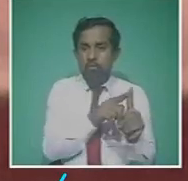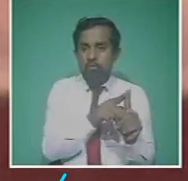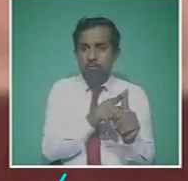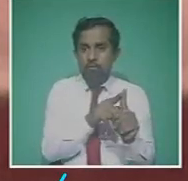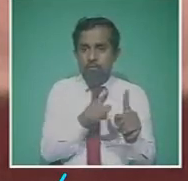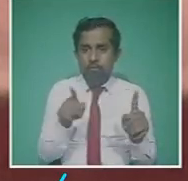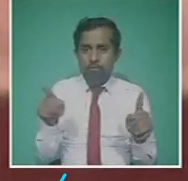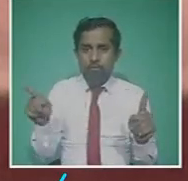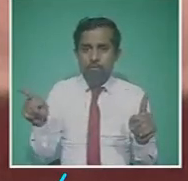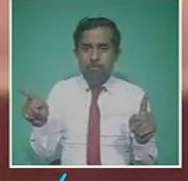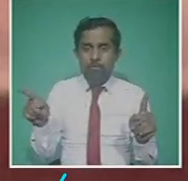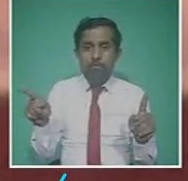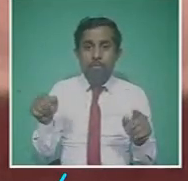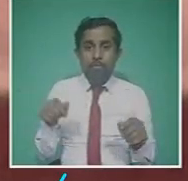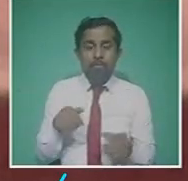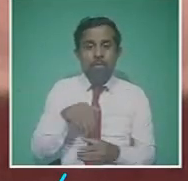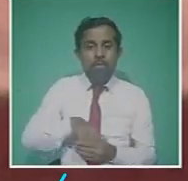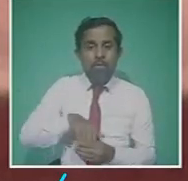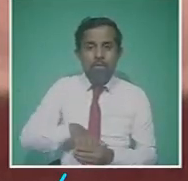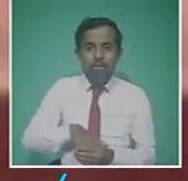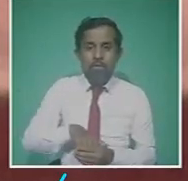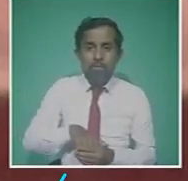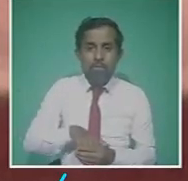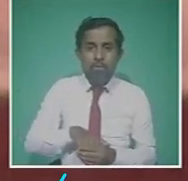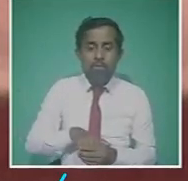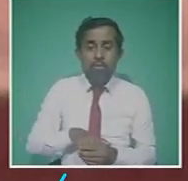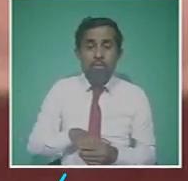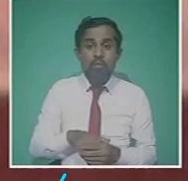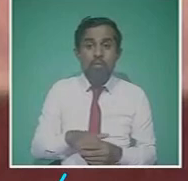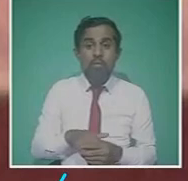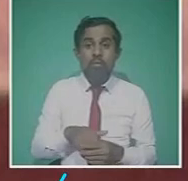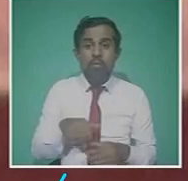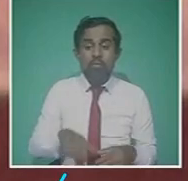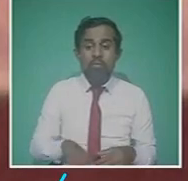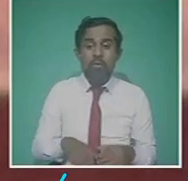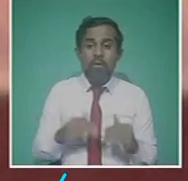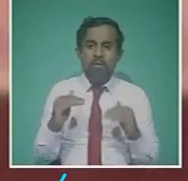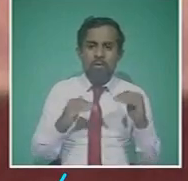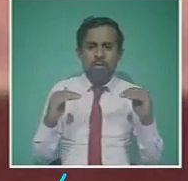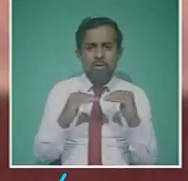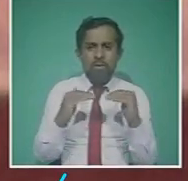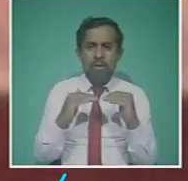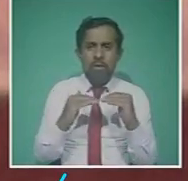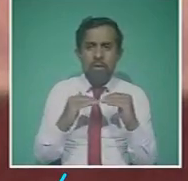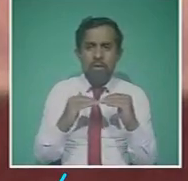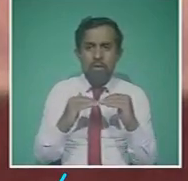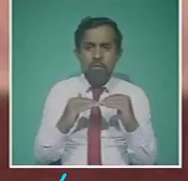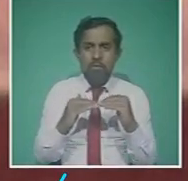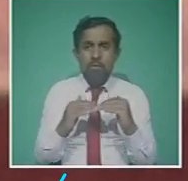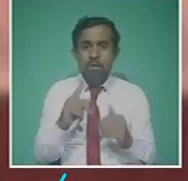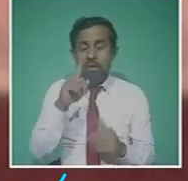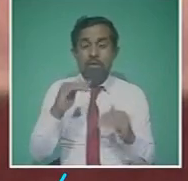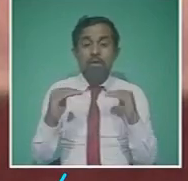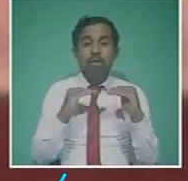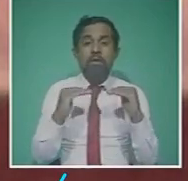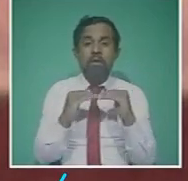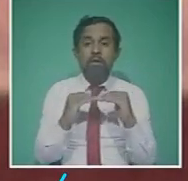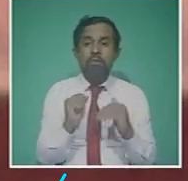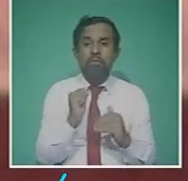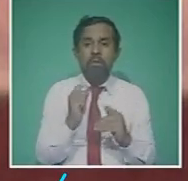කාලේ පුරාවට මේක තුල යම් කිසි සැලකිය යුතු සාධාරණයක් එතුමා කරපු එකම සාධාරණේ